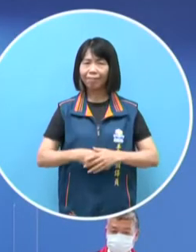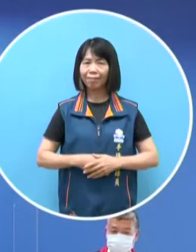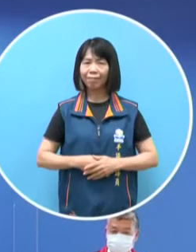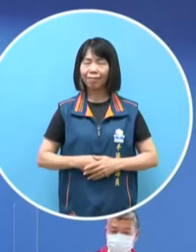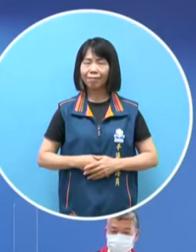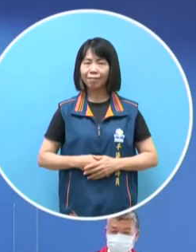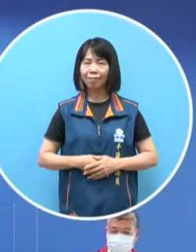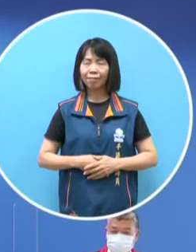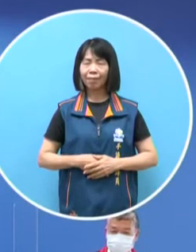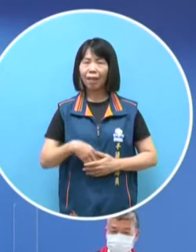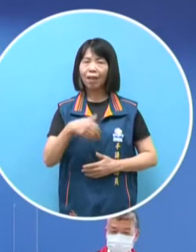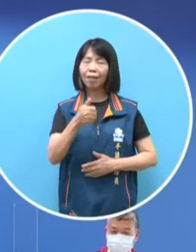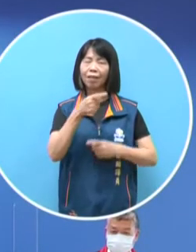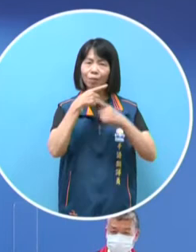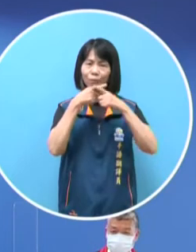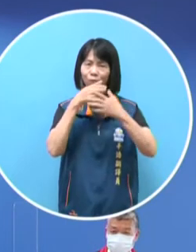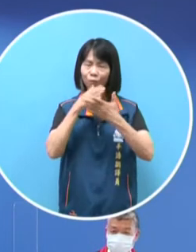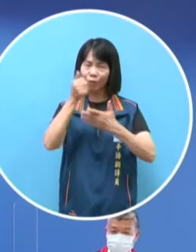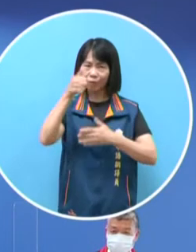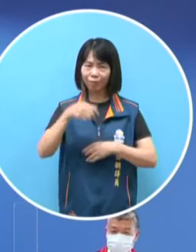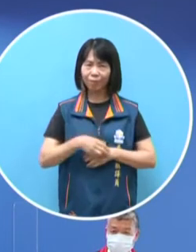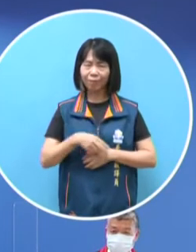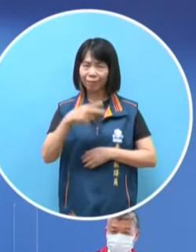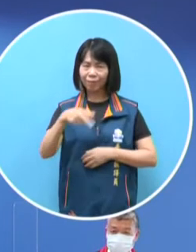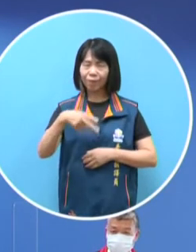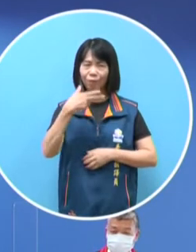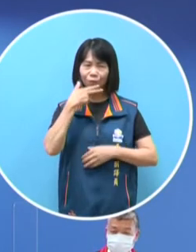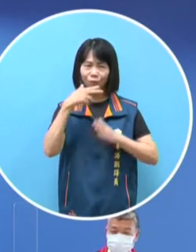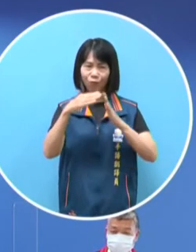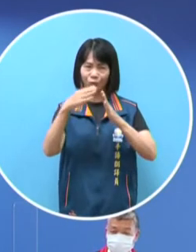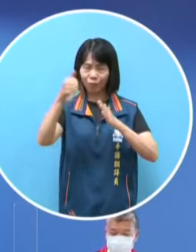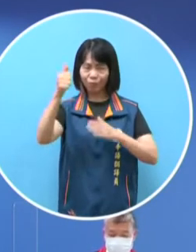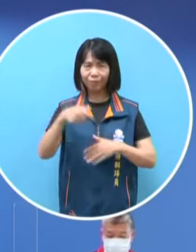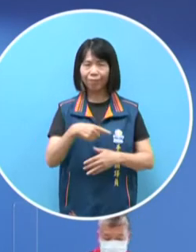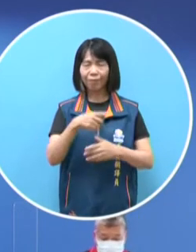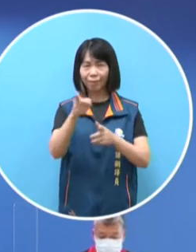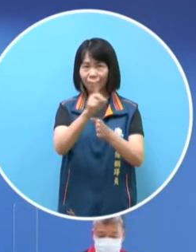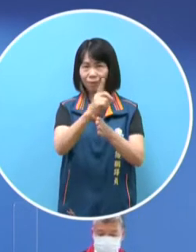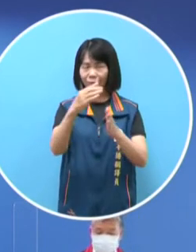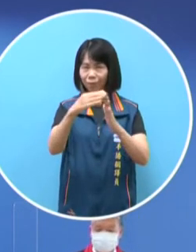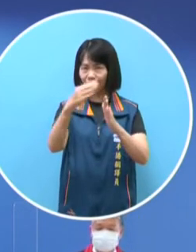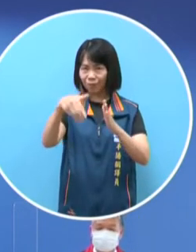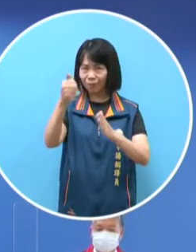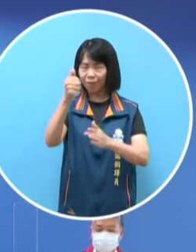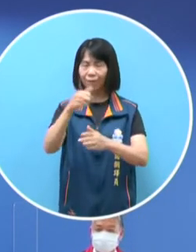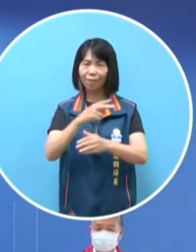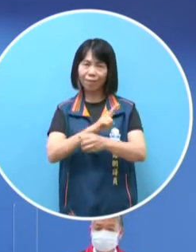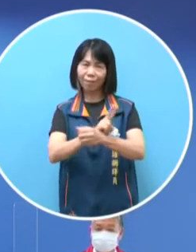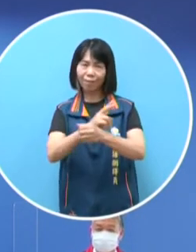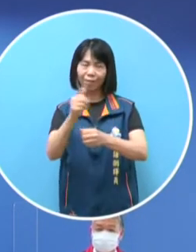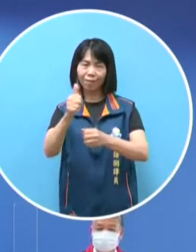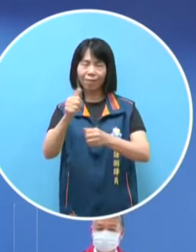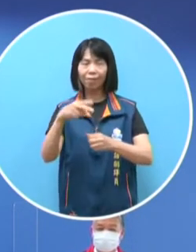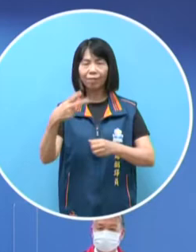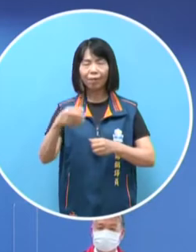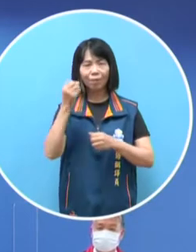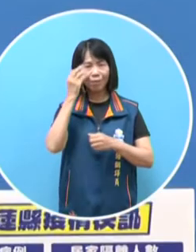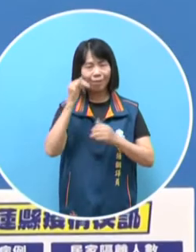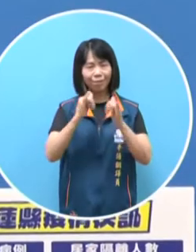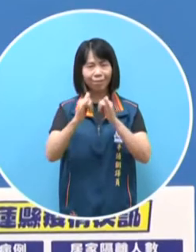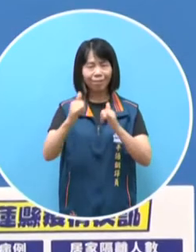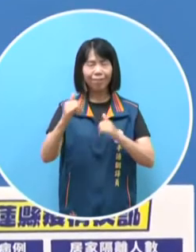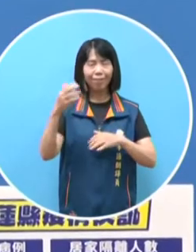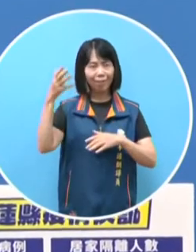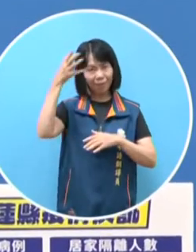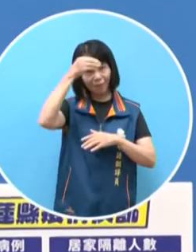者会，县长许正威、秘书长张义华、卫生局长朱家祥、消防局长林文瑞在记者会当中向乡亲报告